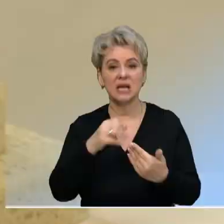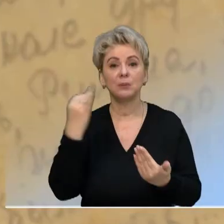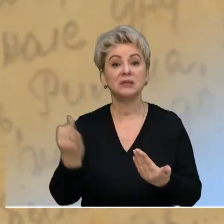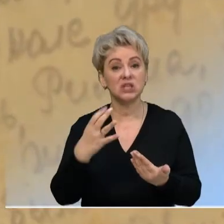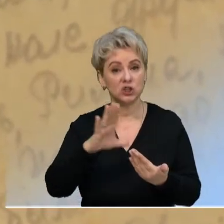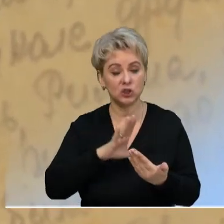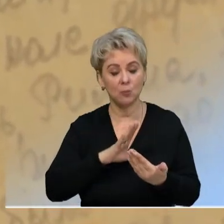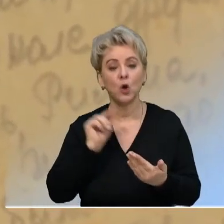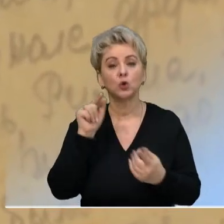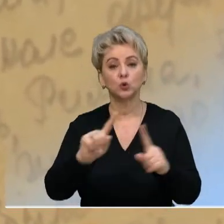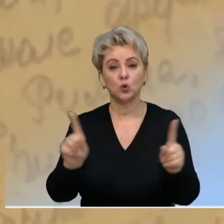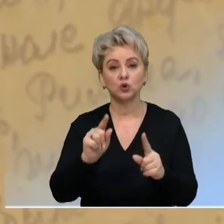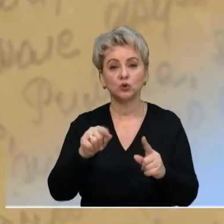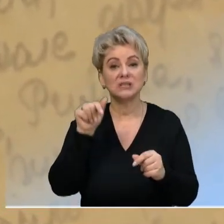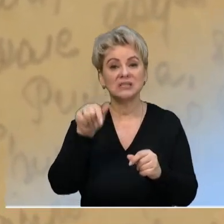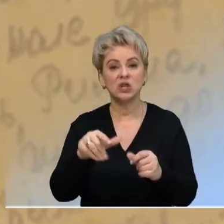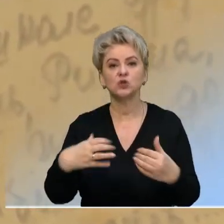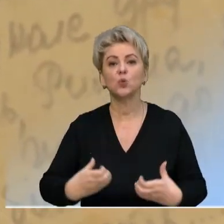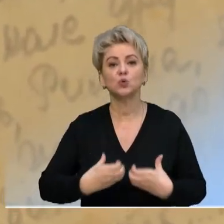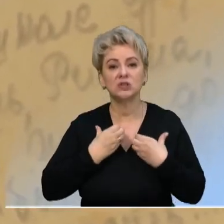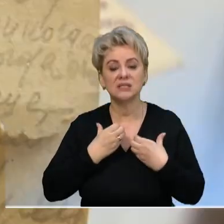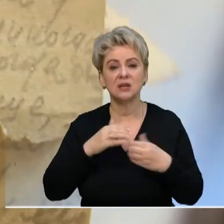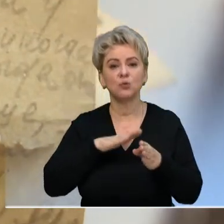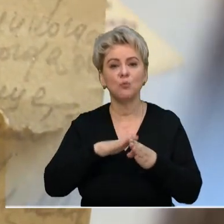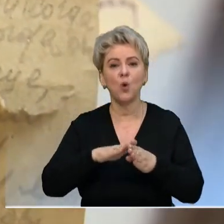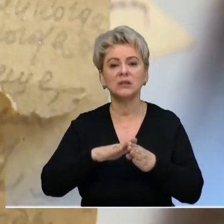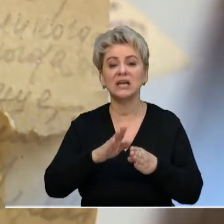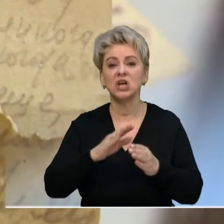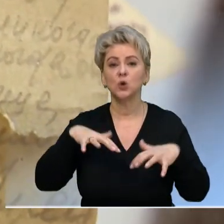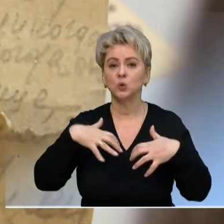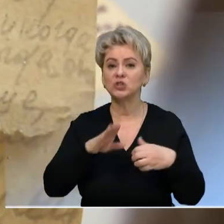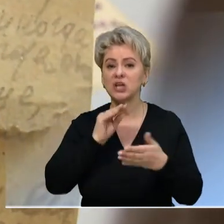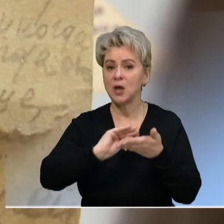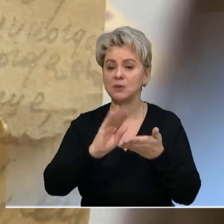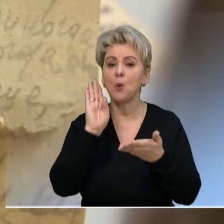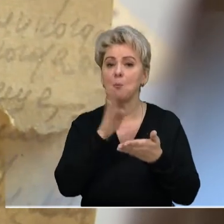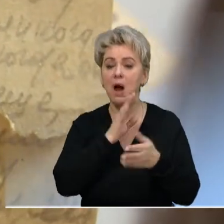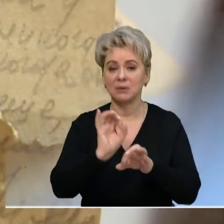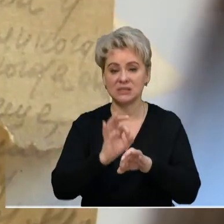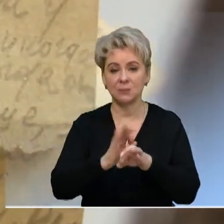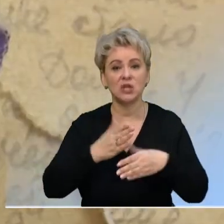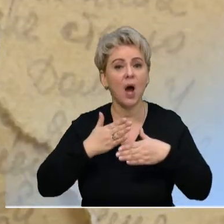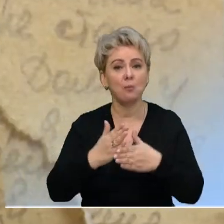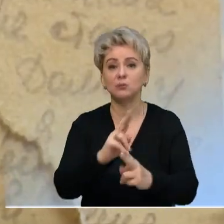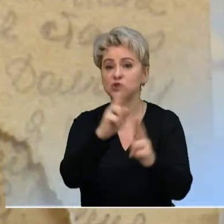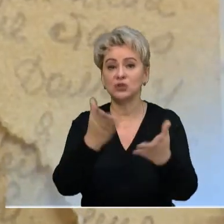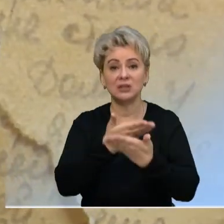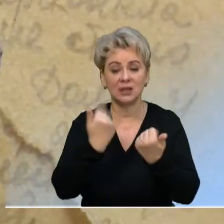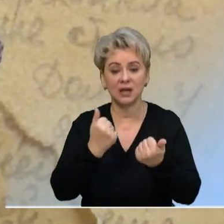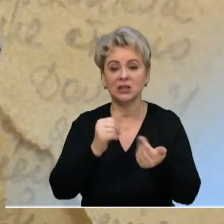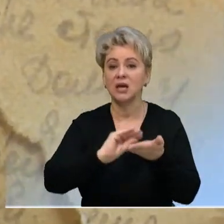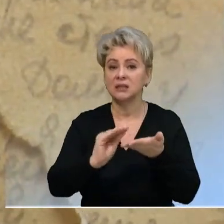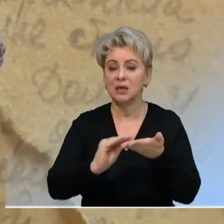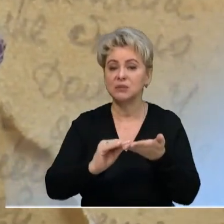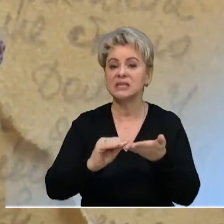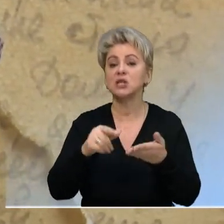интересным. Но и то, что в кадре ужасает. В полном отчаянии Женя пишет, что мама заболела, а помочь некому. Расшифровать